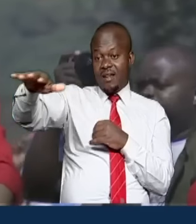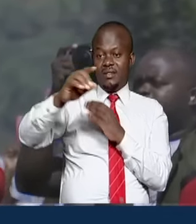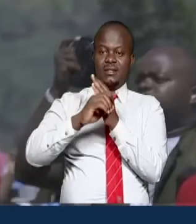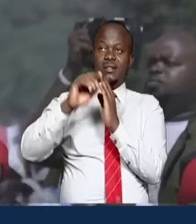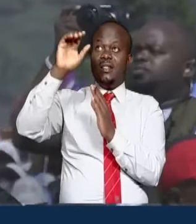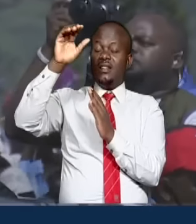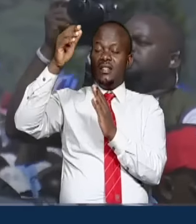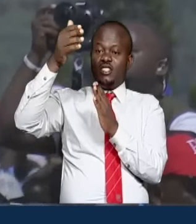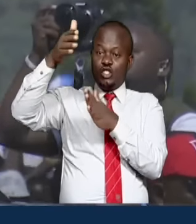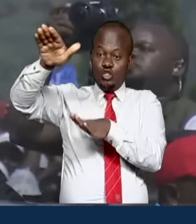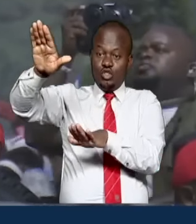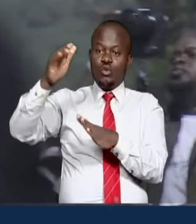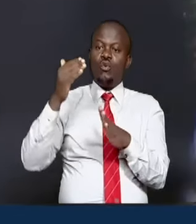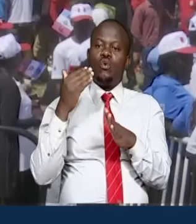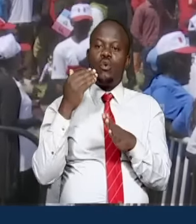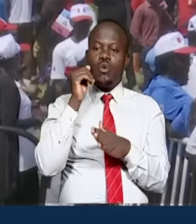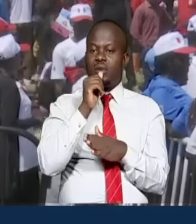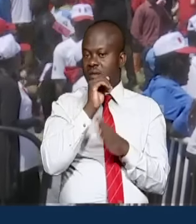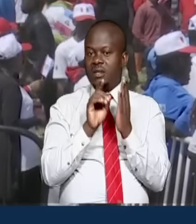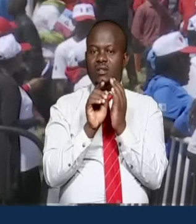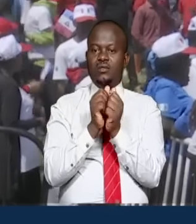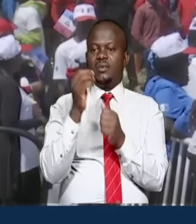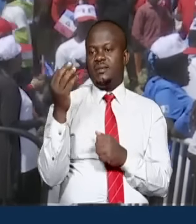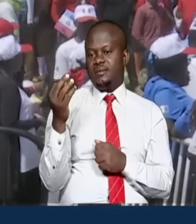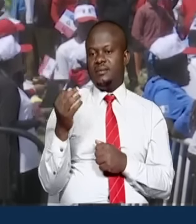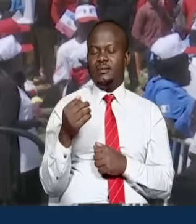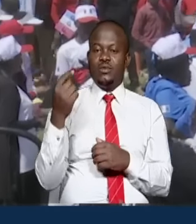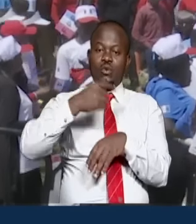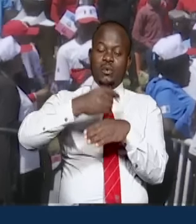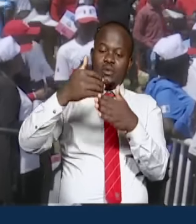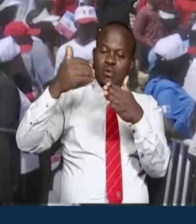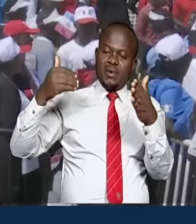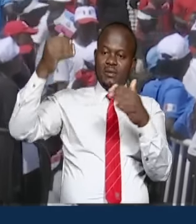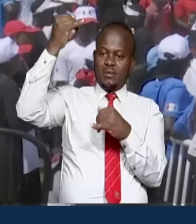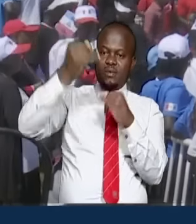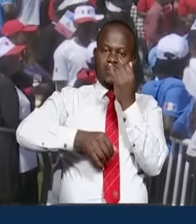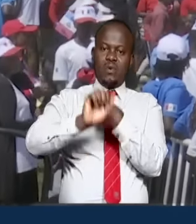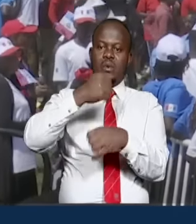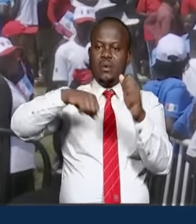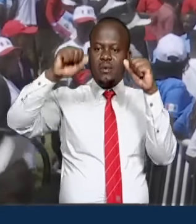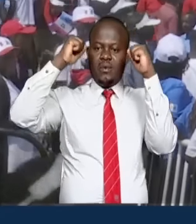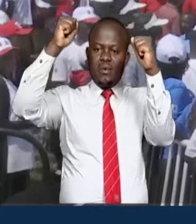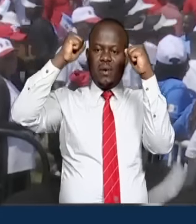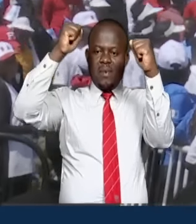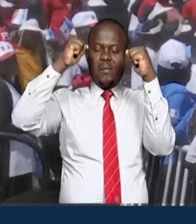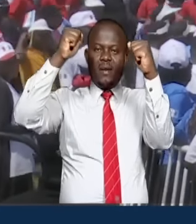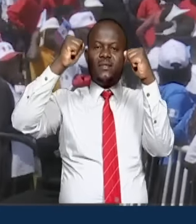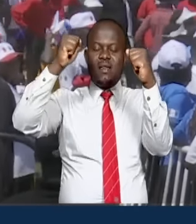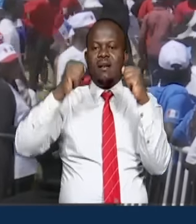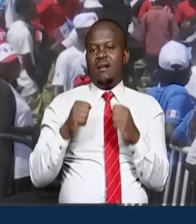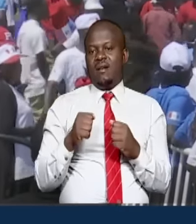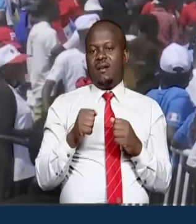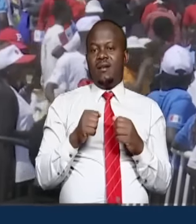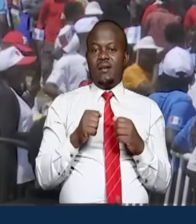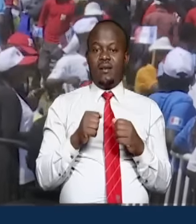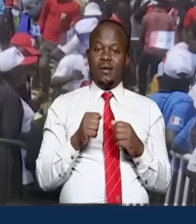wa gatandatu tariki 16. No munsi ubanziriza wa nyuma w'ibikorwa byo kwiyamamaza ku bakandida bose